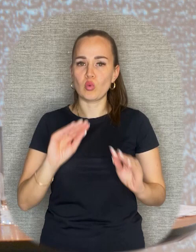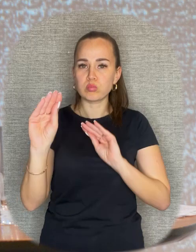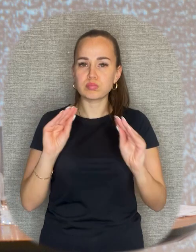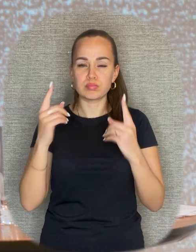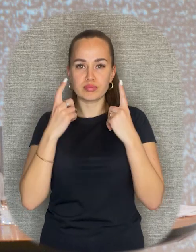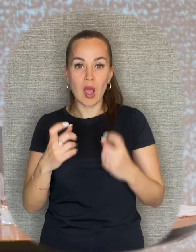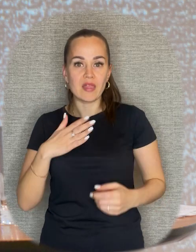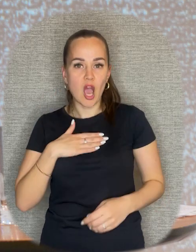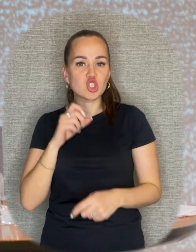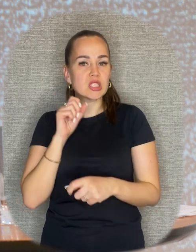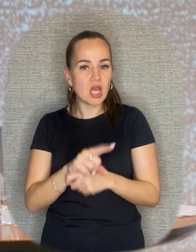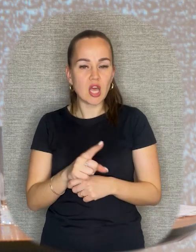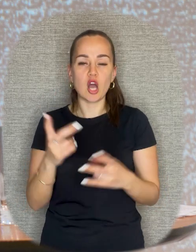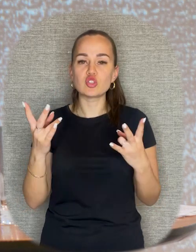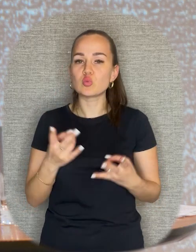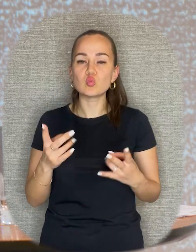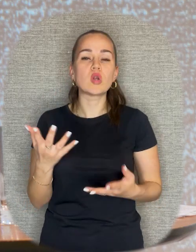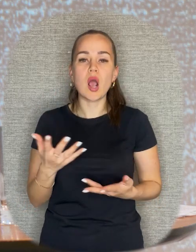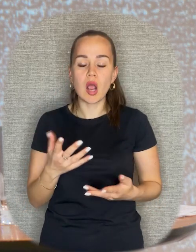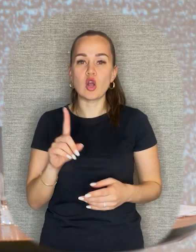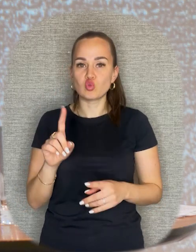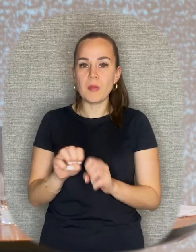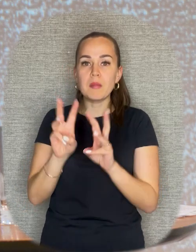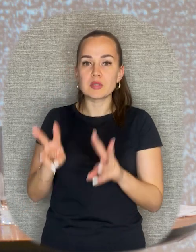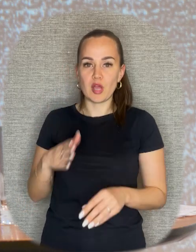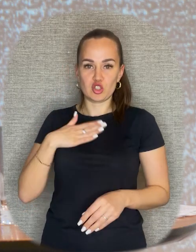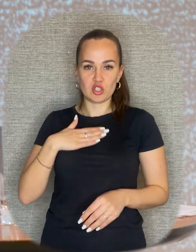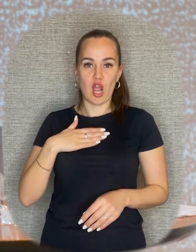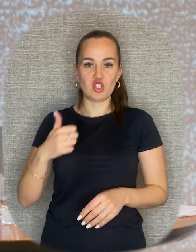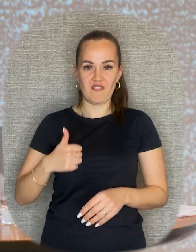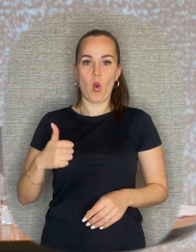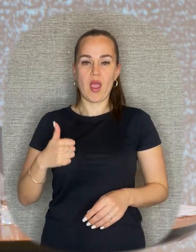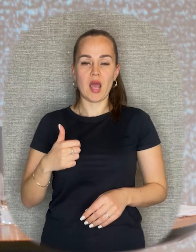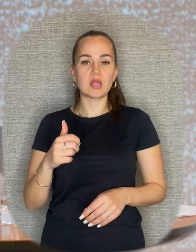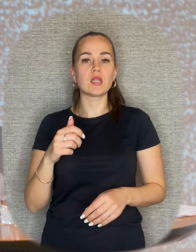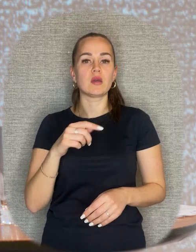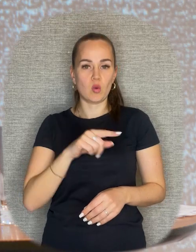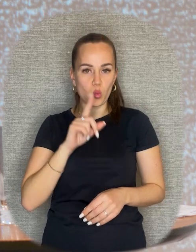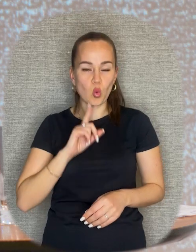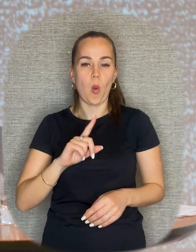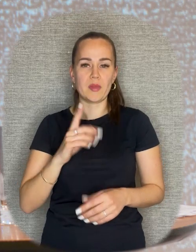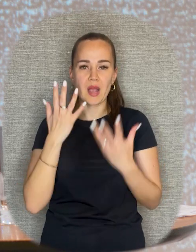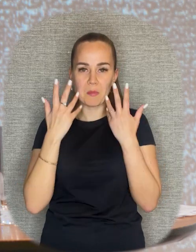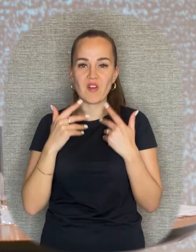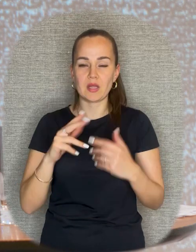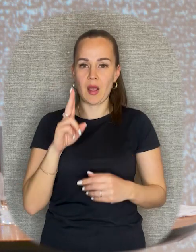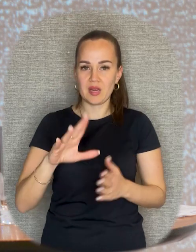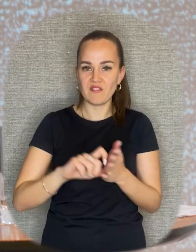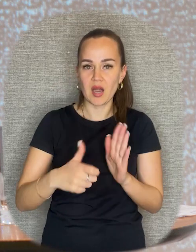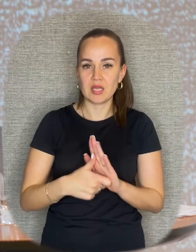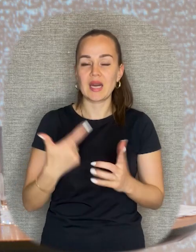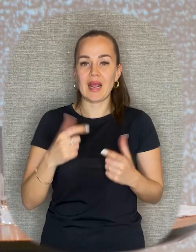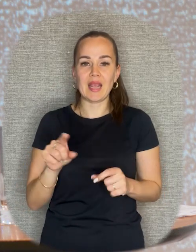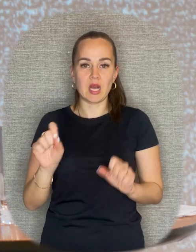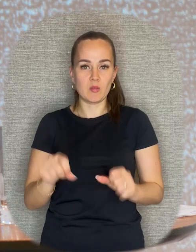границей увидят много нового увидят благоустроенное комфортабельное жильё и Наша задача состоит в том чтобы